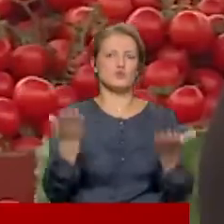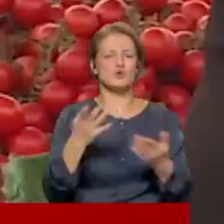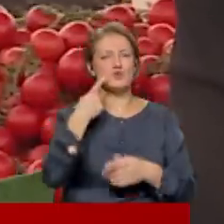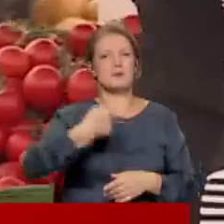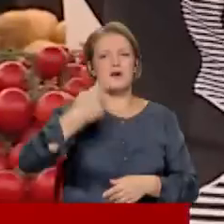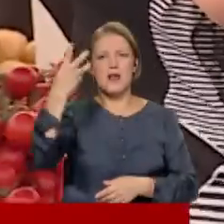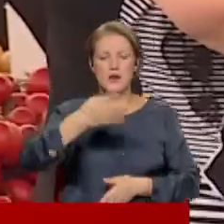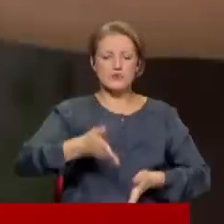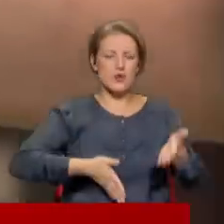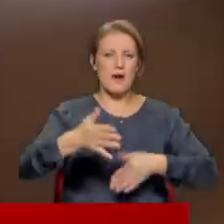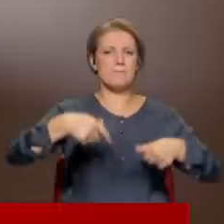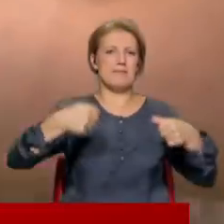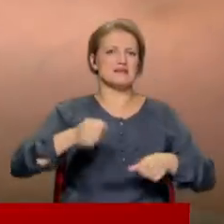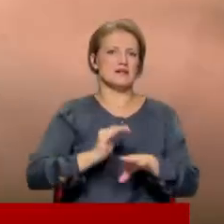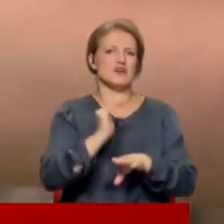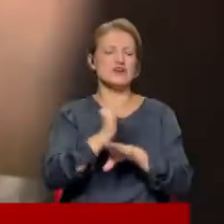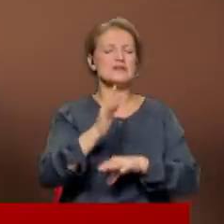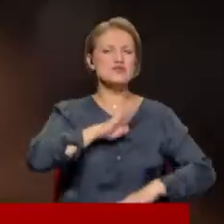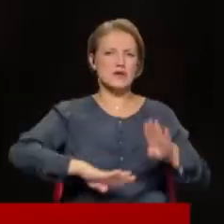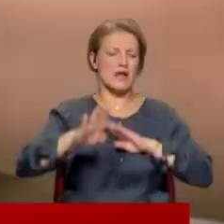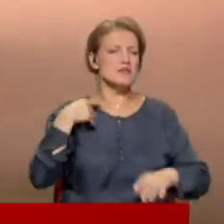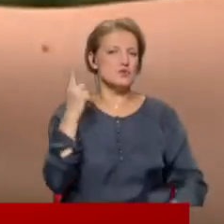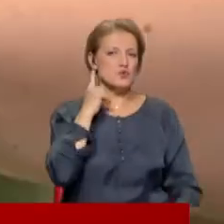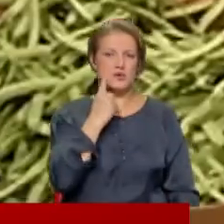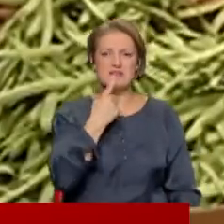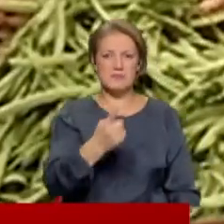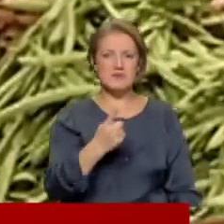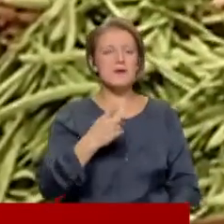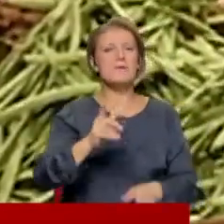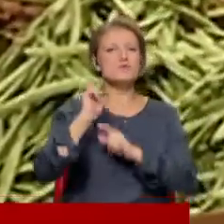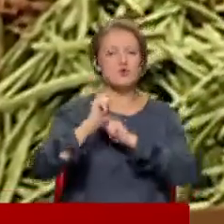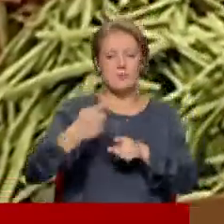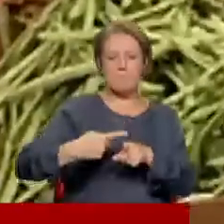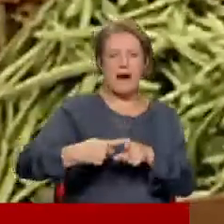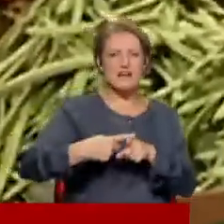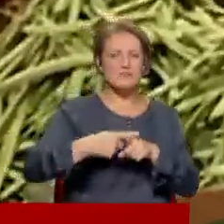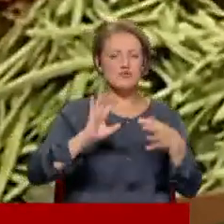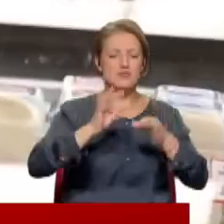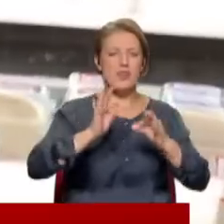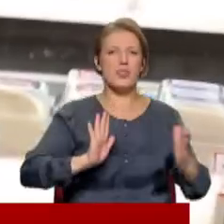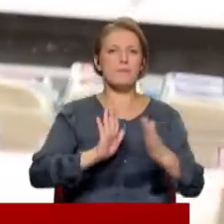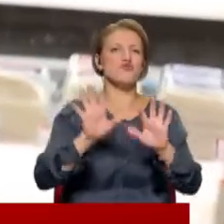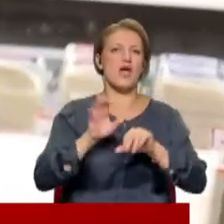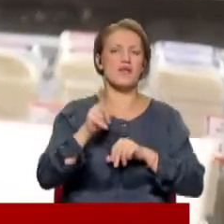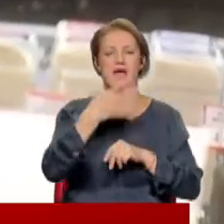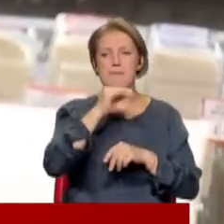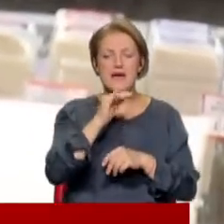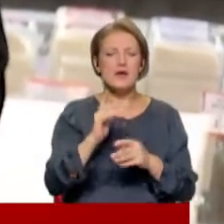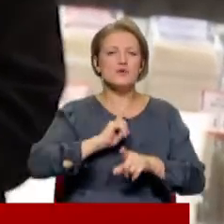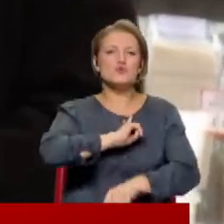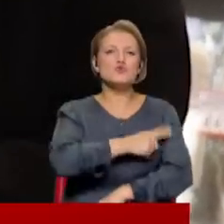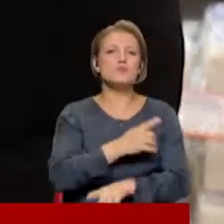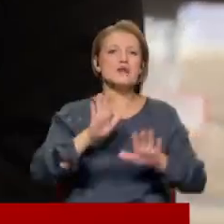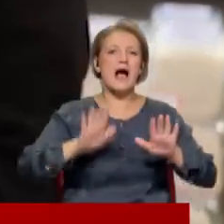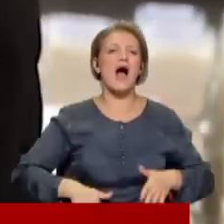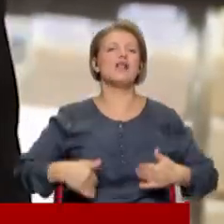Cumhurbaşkanı Erdoğan da sokakta, pazarda yaşanan serzenişleri duyuyoruz demiş. Yükü paylaşma cümlesi tepki çekmişti. Emekliler dayanacak gücümüz